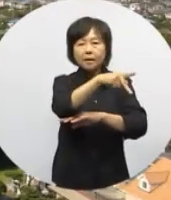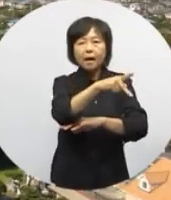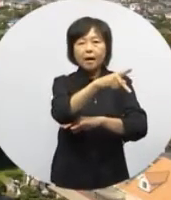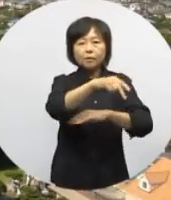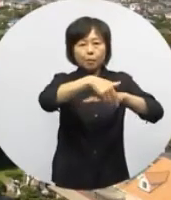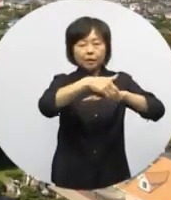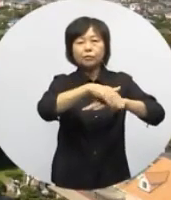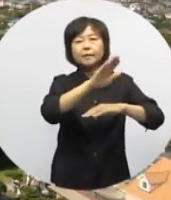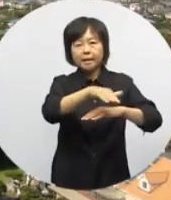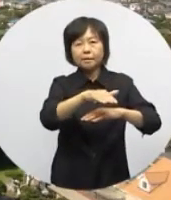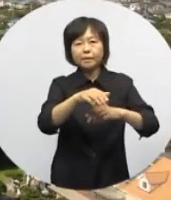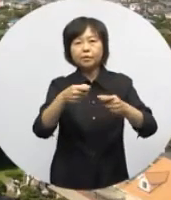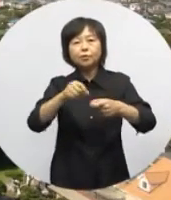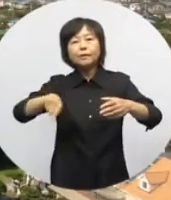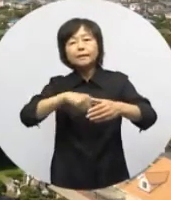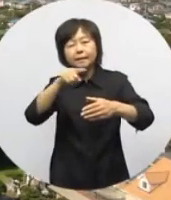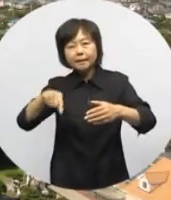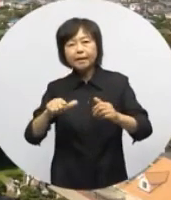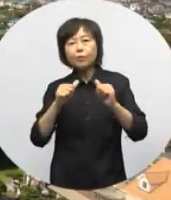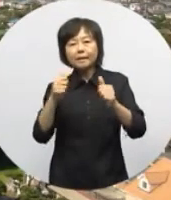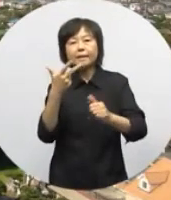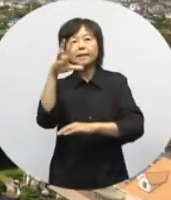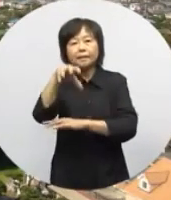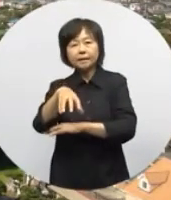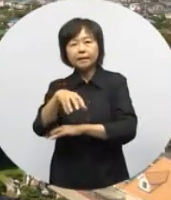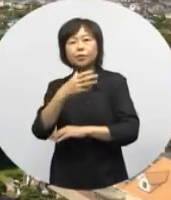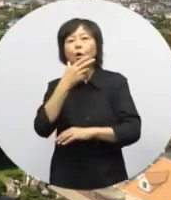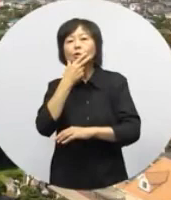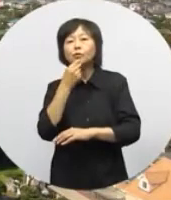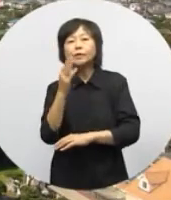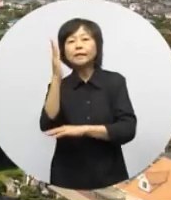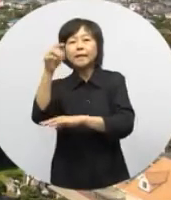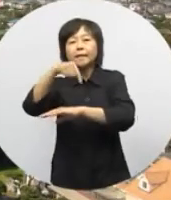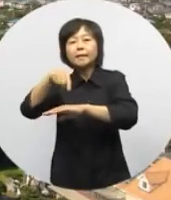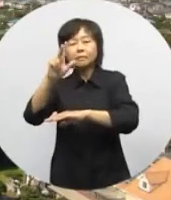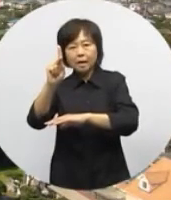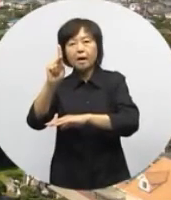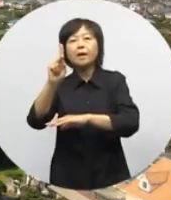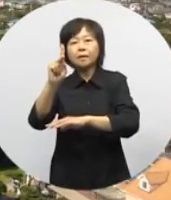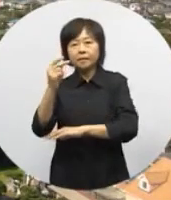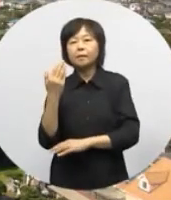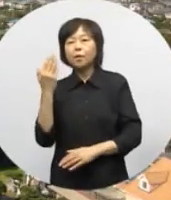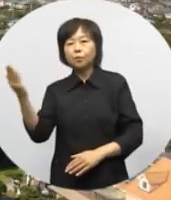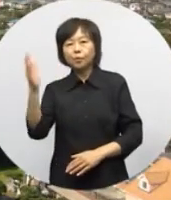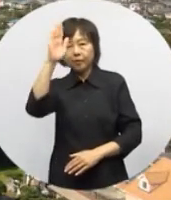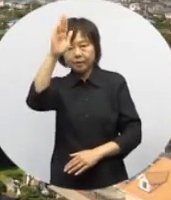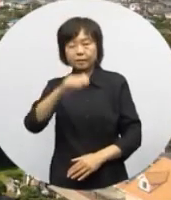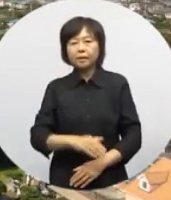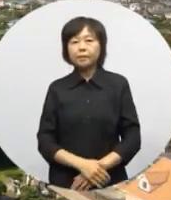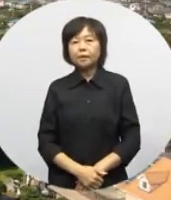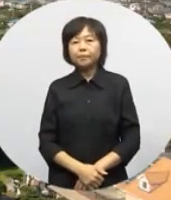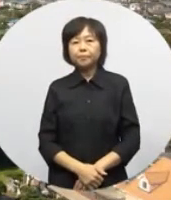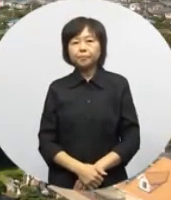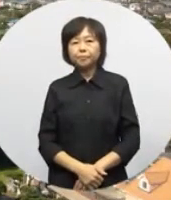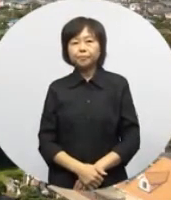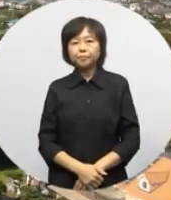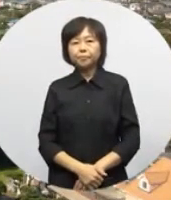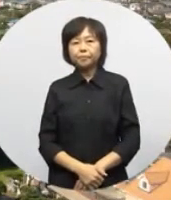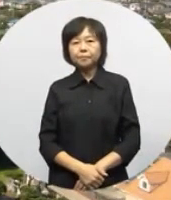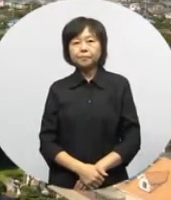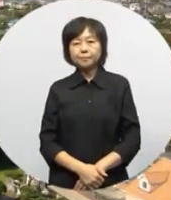。詳しくは茅ヶ崎市役所福祉政策課までお問い合わせください。